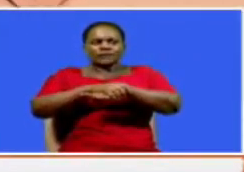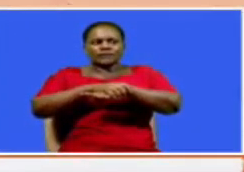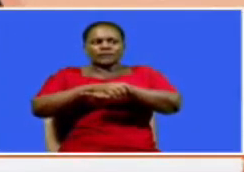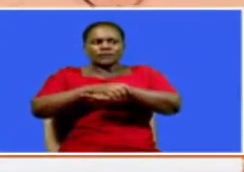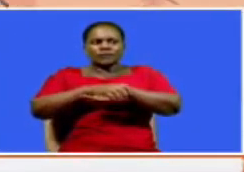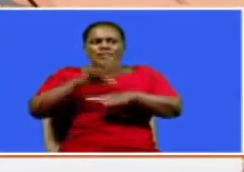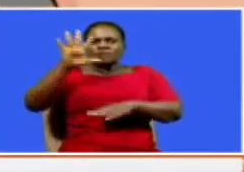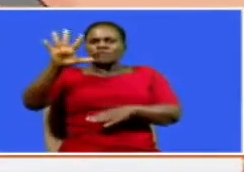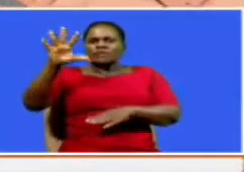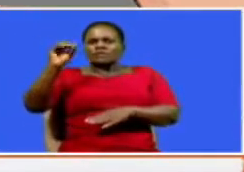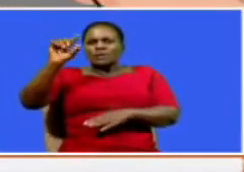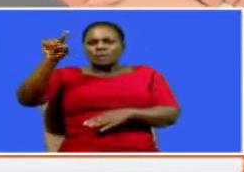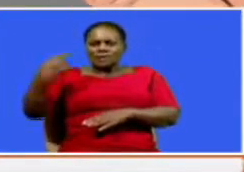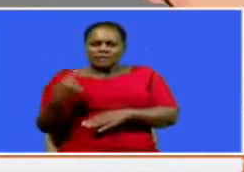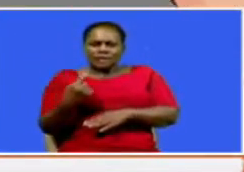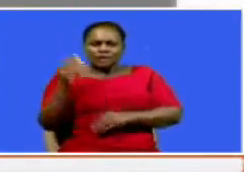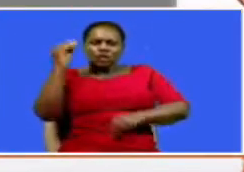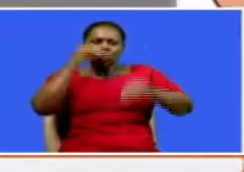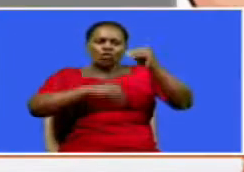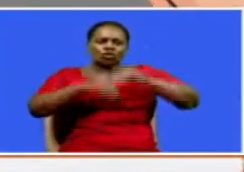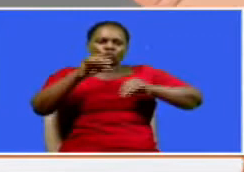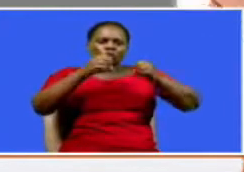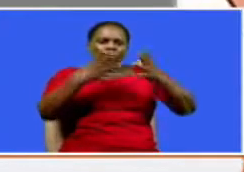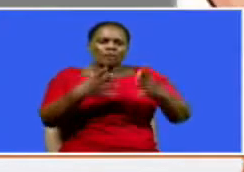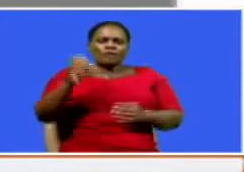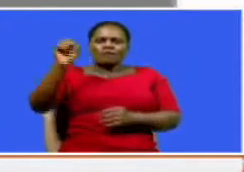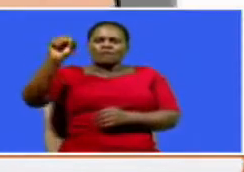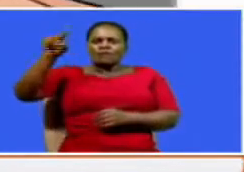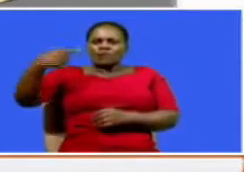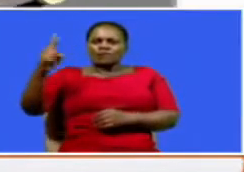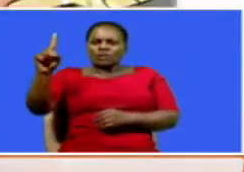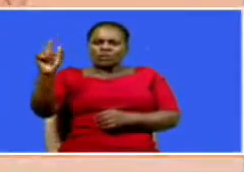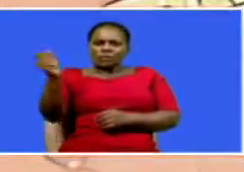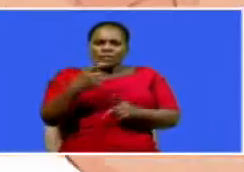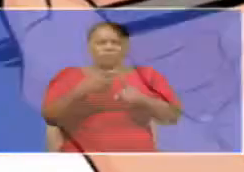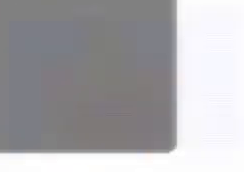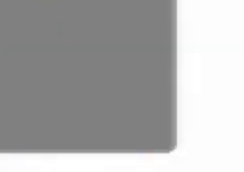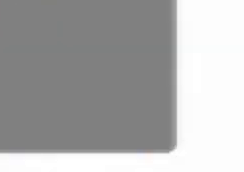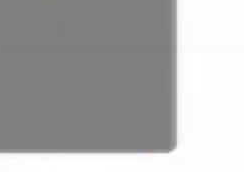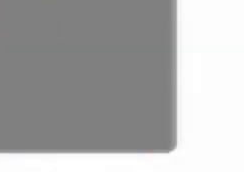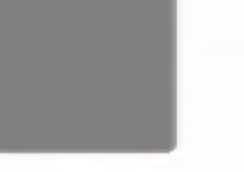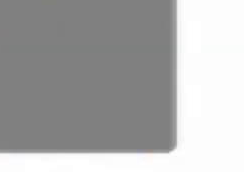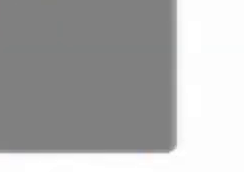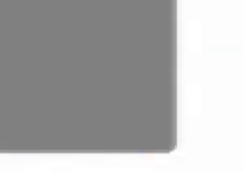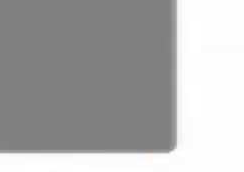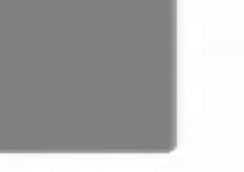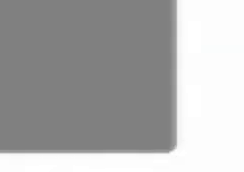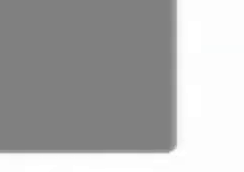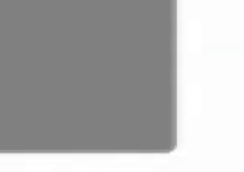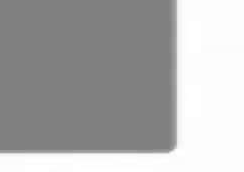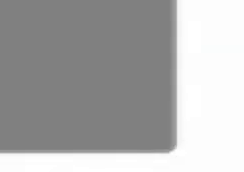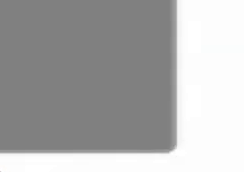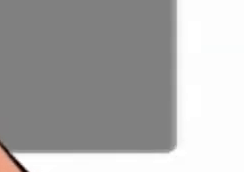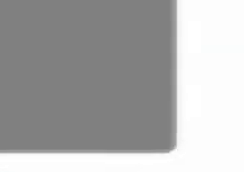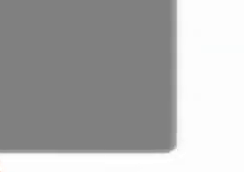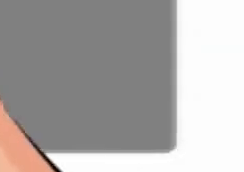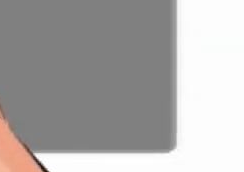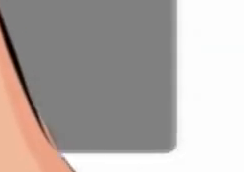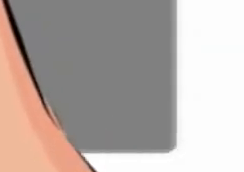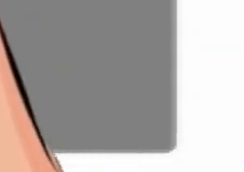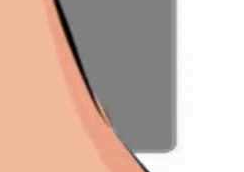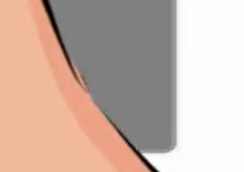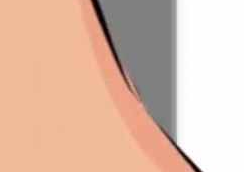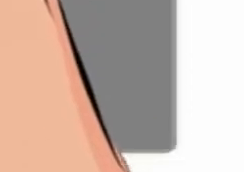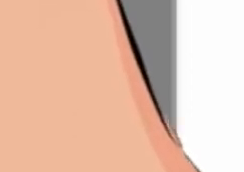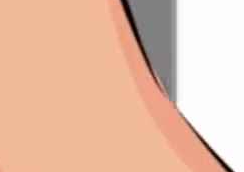takriban 50,000 wanachangia shilingi 5,000 kwa mwezi kutoka kwa shilingi 200 ya sasa, huku wale